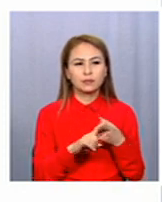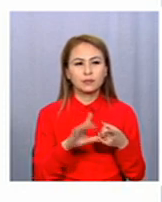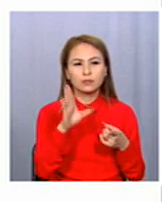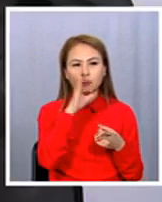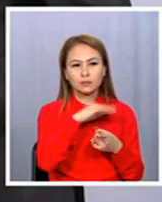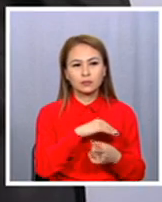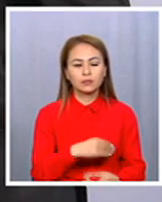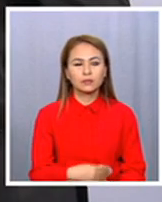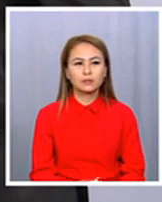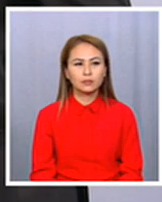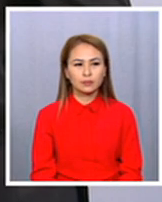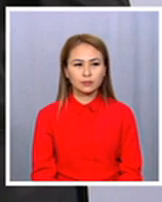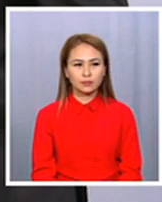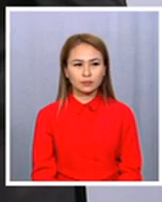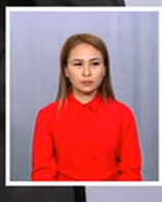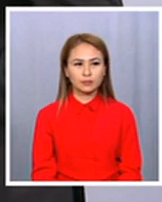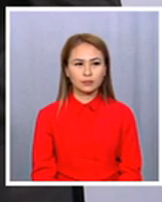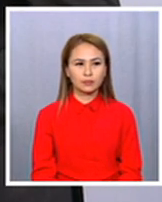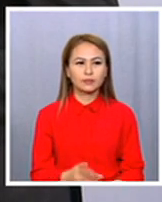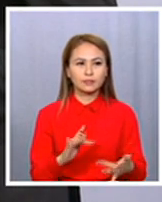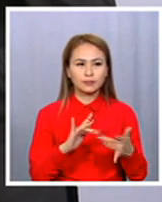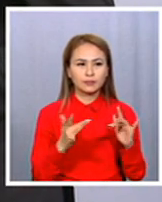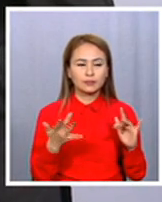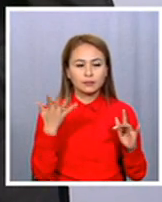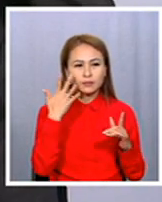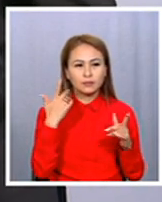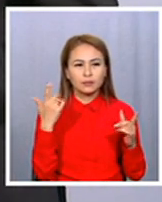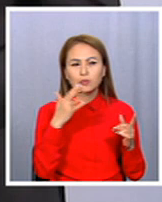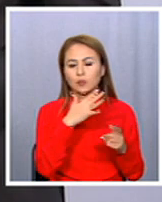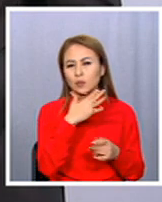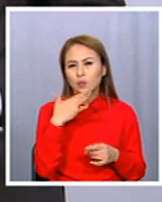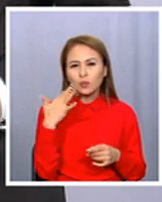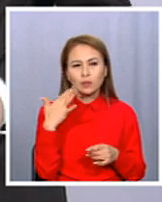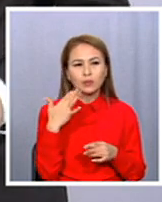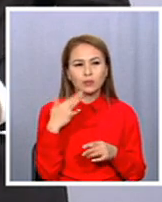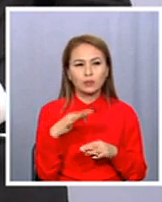мүмкін? Әлеуметтік желіні шектен тыс қолдану,